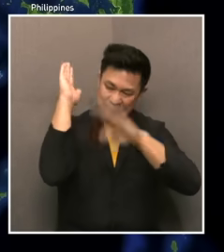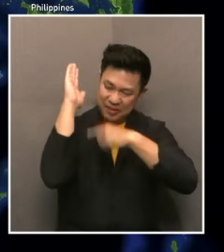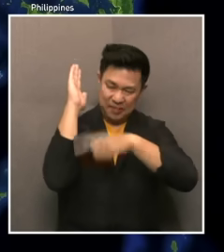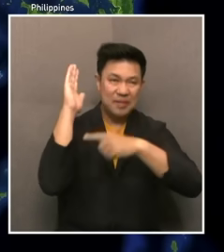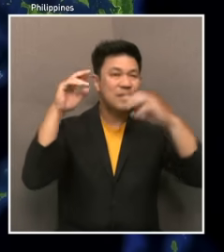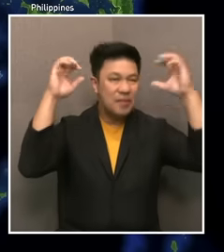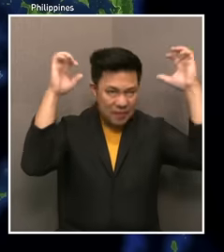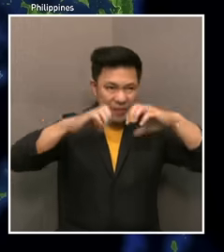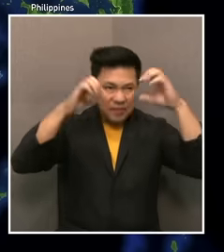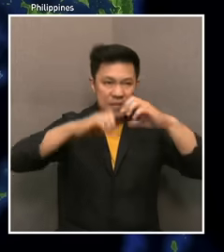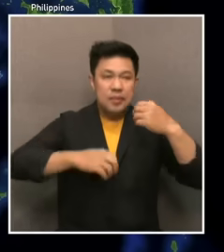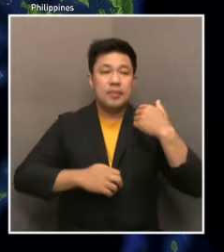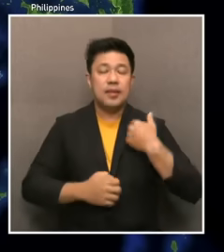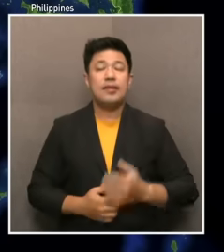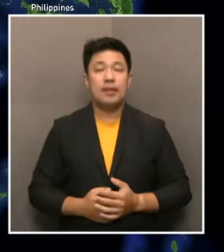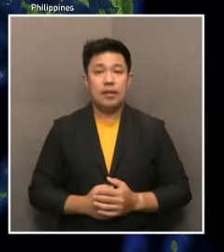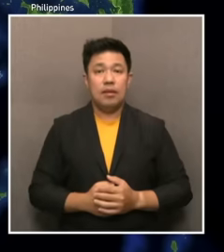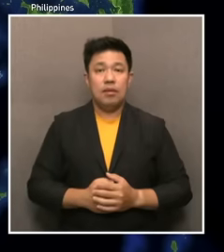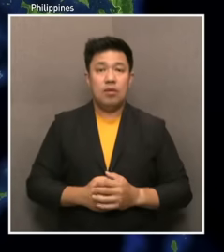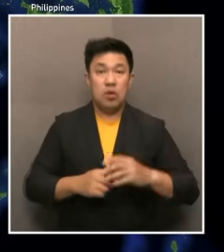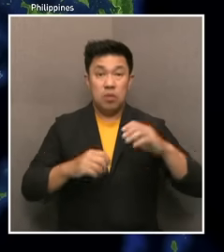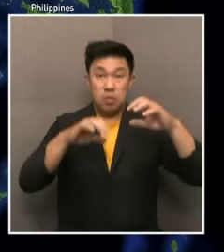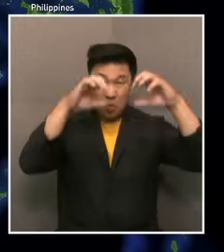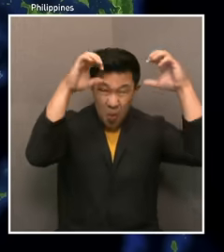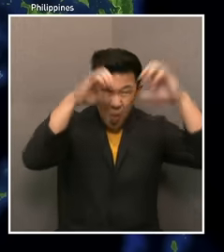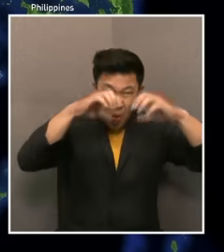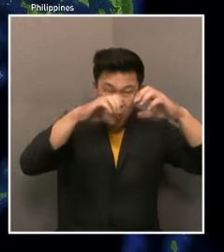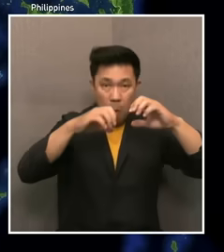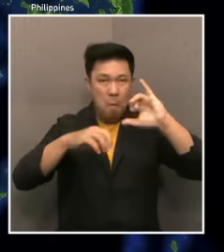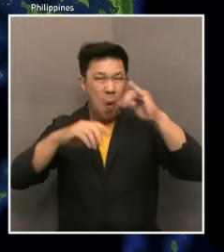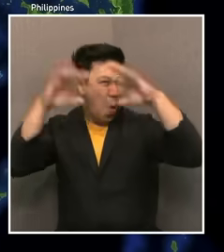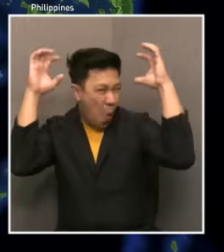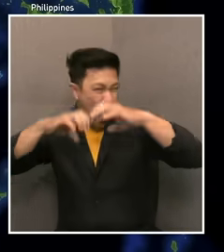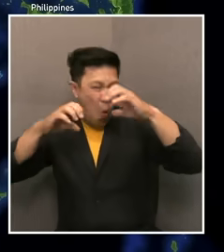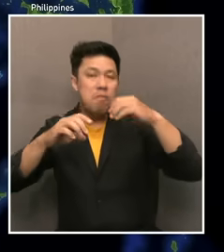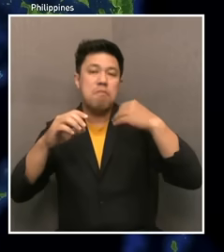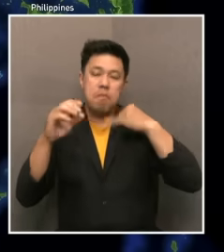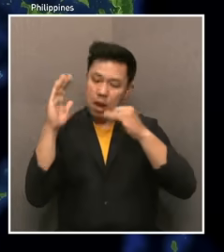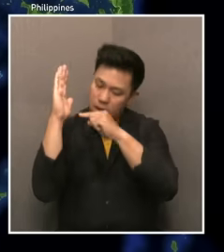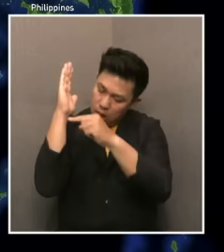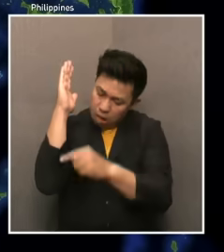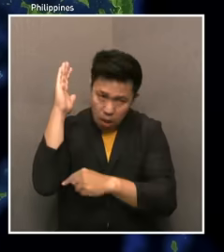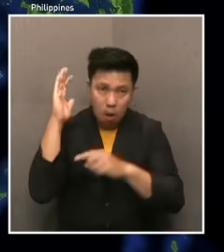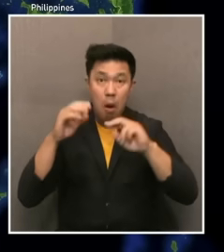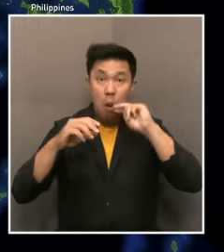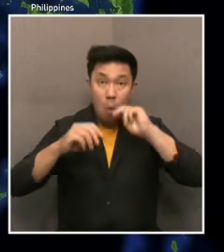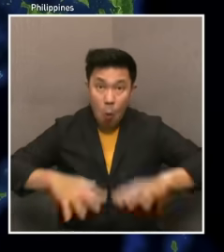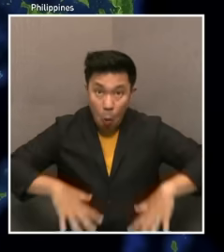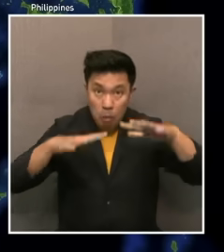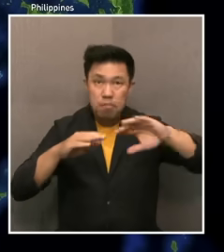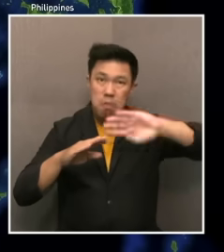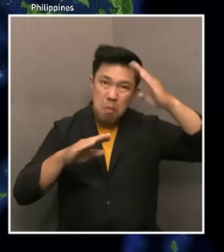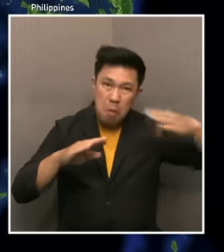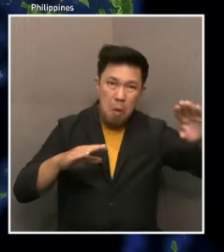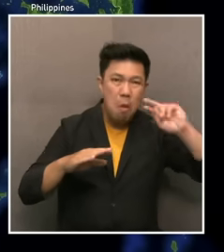ขึ้นนะแล้วก็จะมีฝนตกหนักถึงหนักมากในบางแห่งด้วยอาจทำให้เกิดน้ำท่วมฉับพลันน้ำป่าหหลหลาก